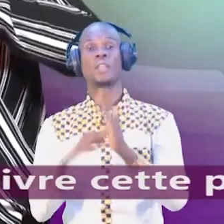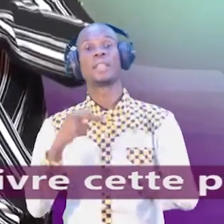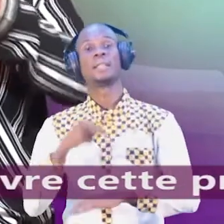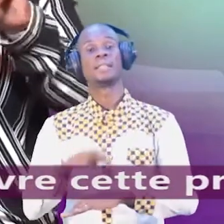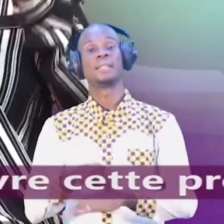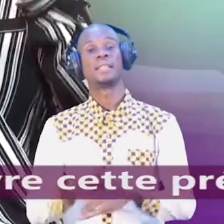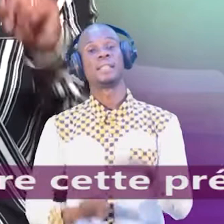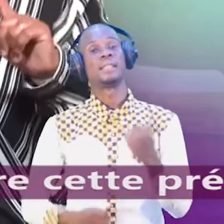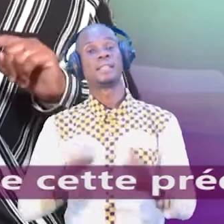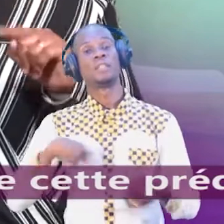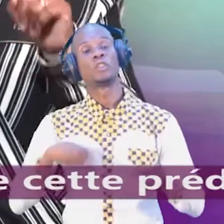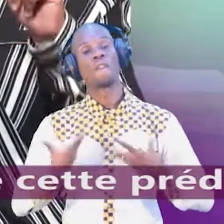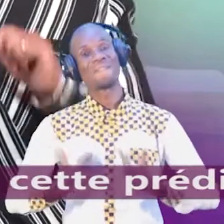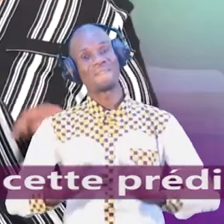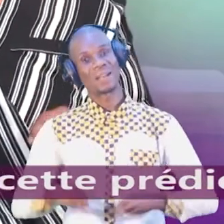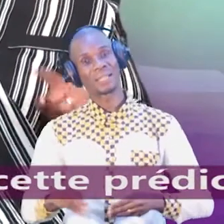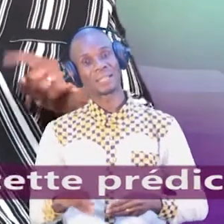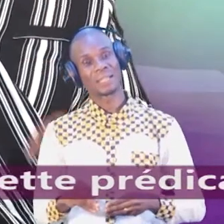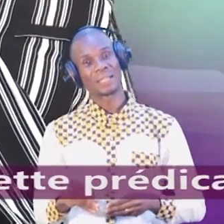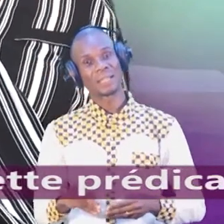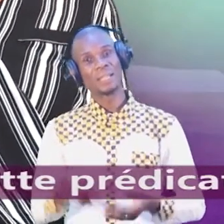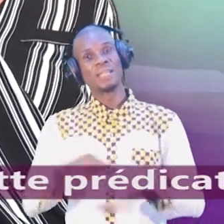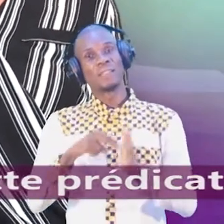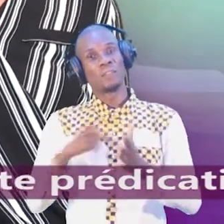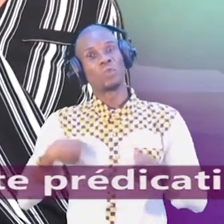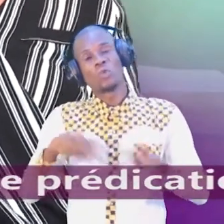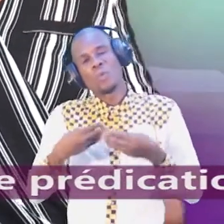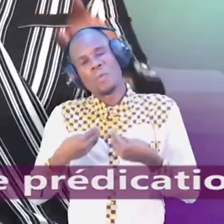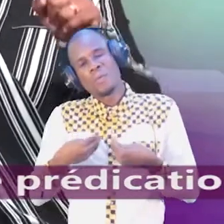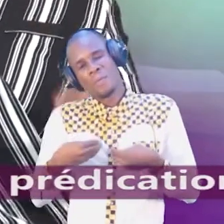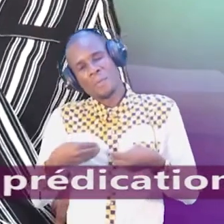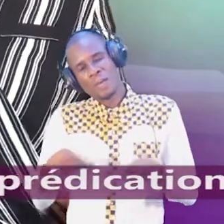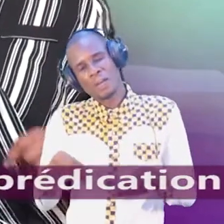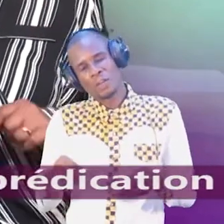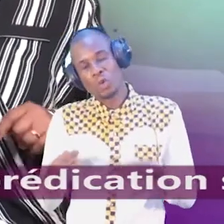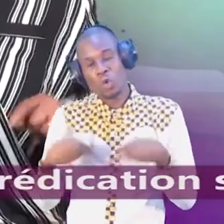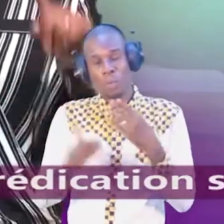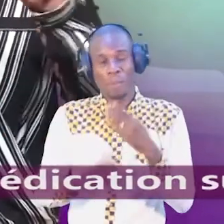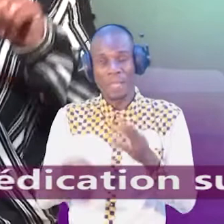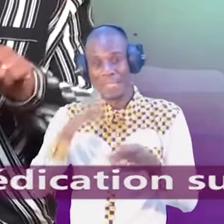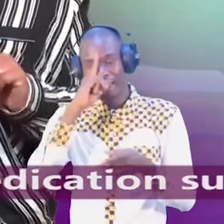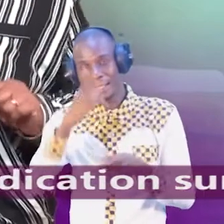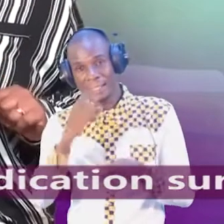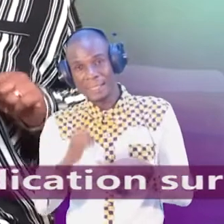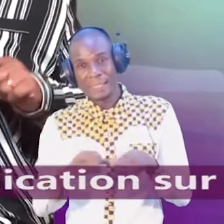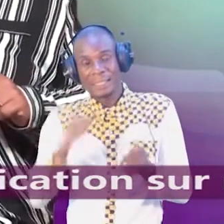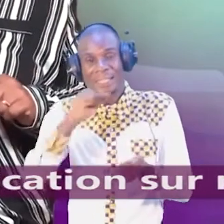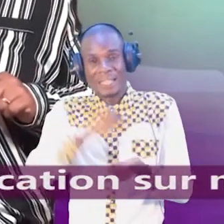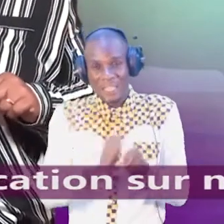Kotika la penza ya kovanda sima ya kolia ezali nzela ya kofungola yo posa penza ya komela lisusu likaya.